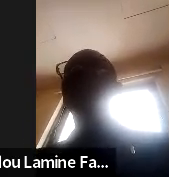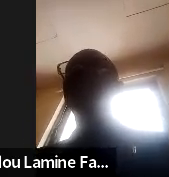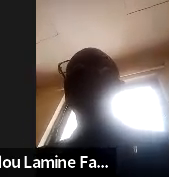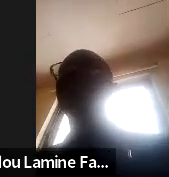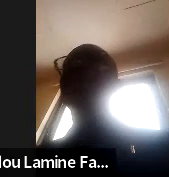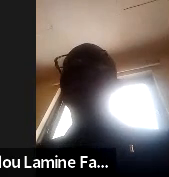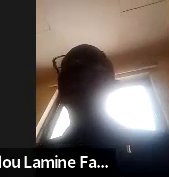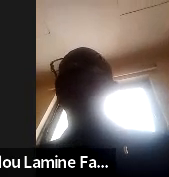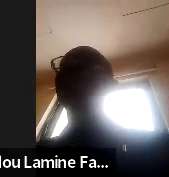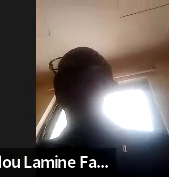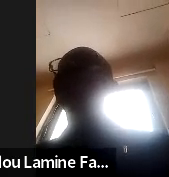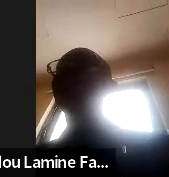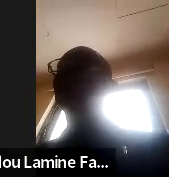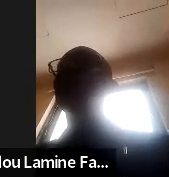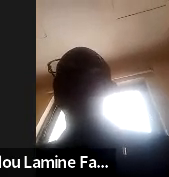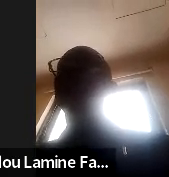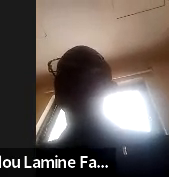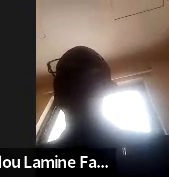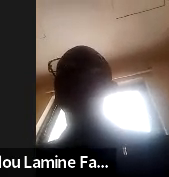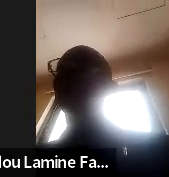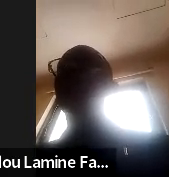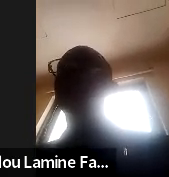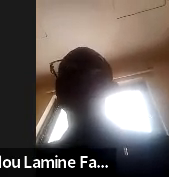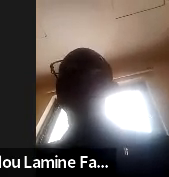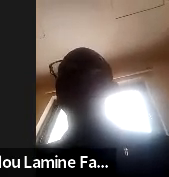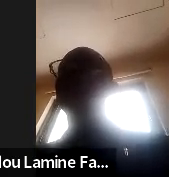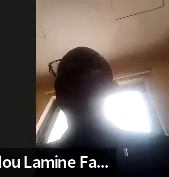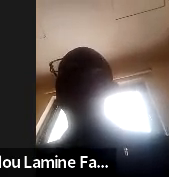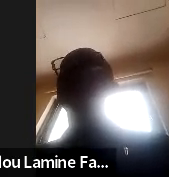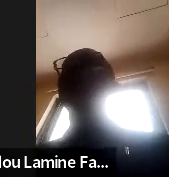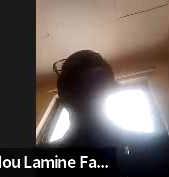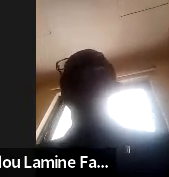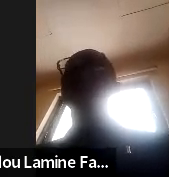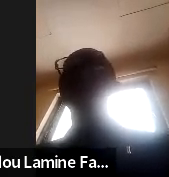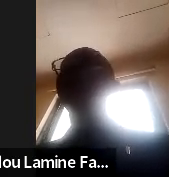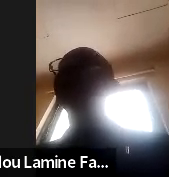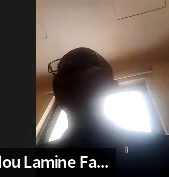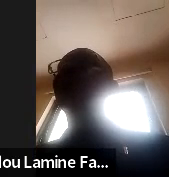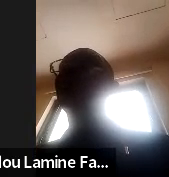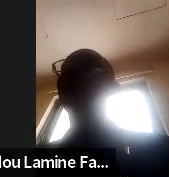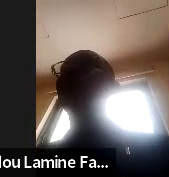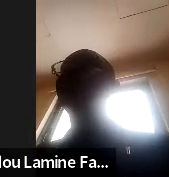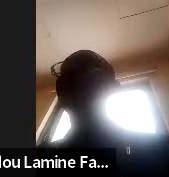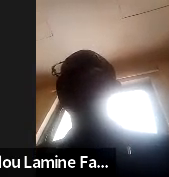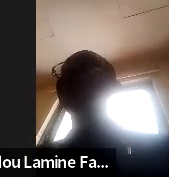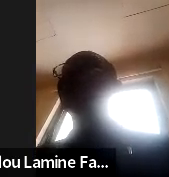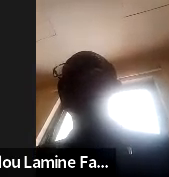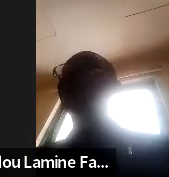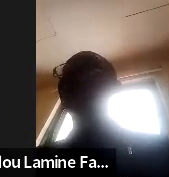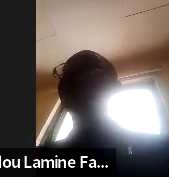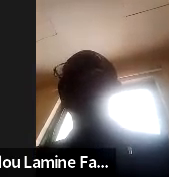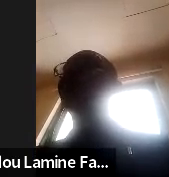pour ce qui est de la carte d'égalité des chances qui constitue le fond de ma communication, il